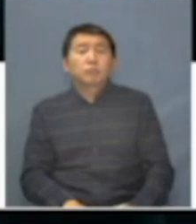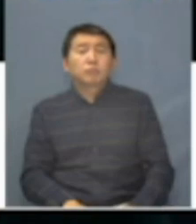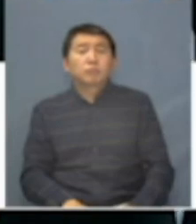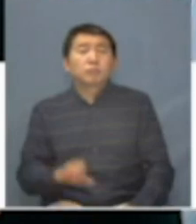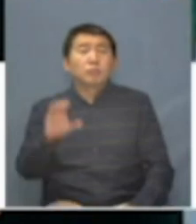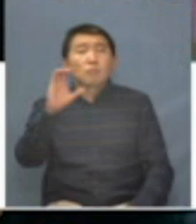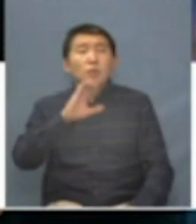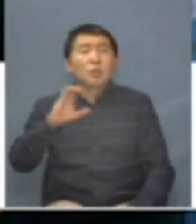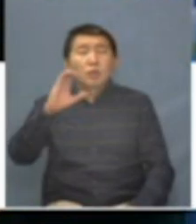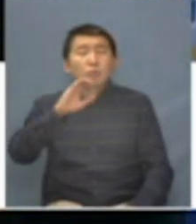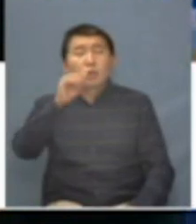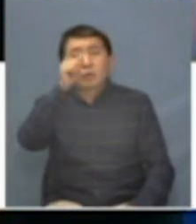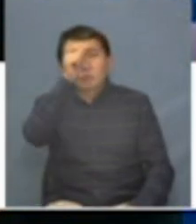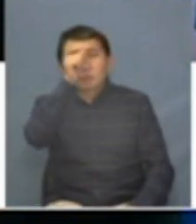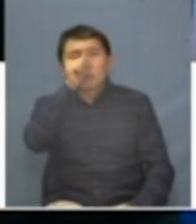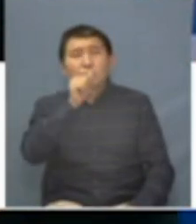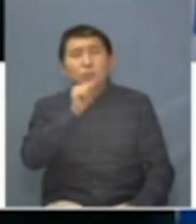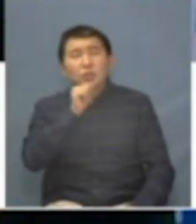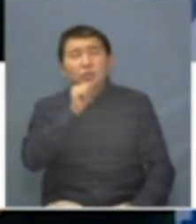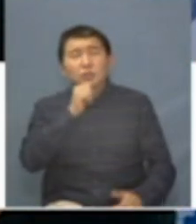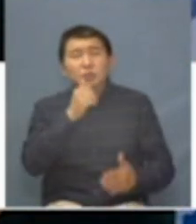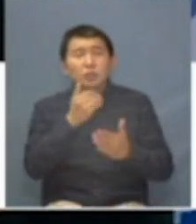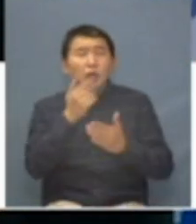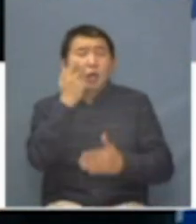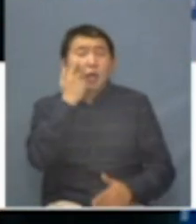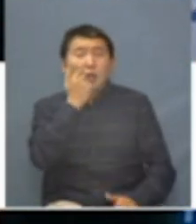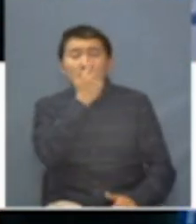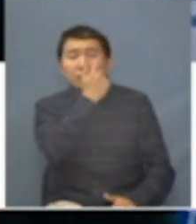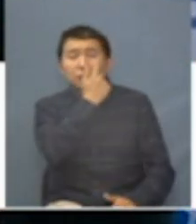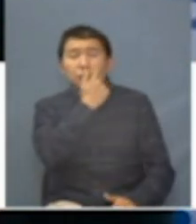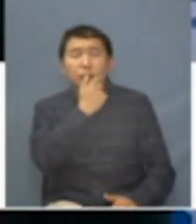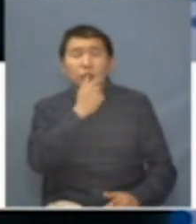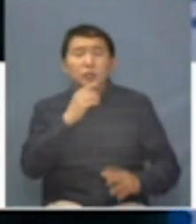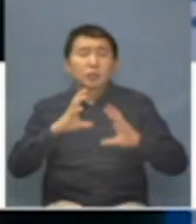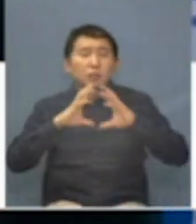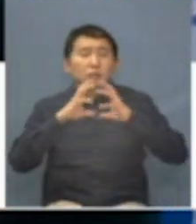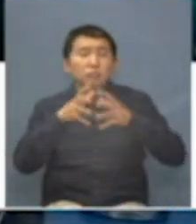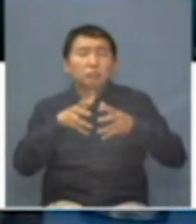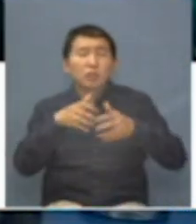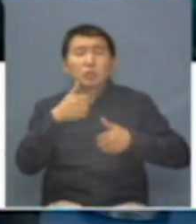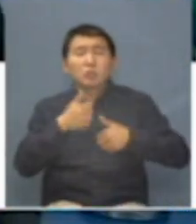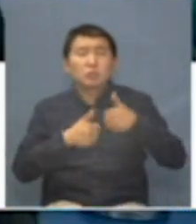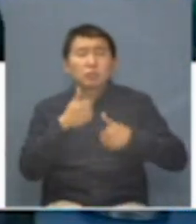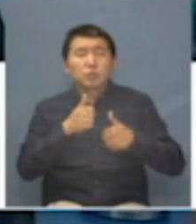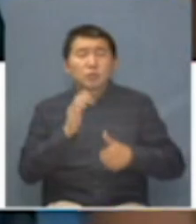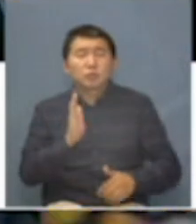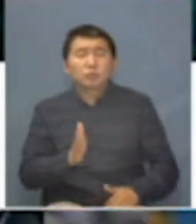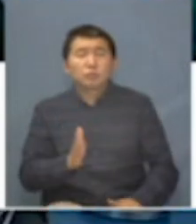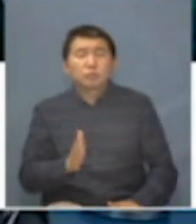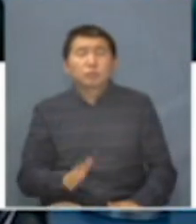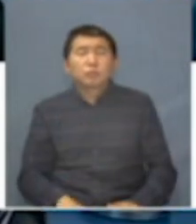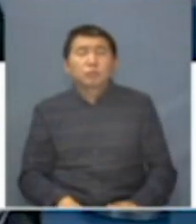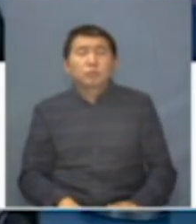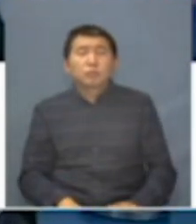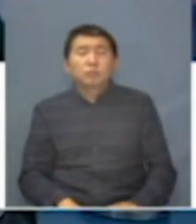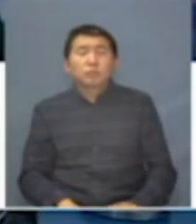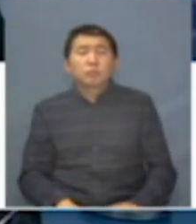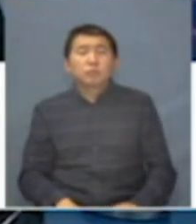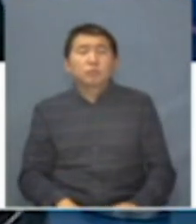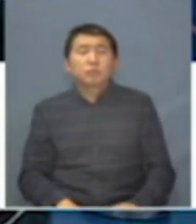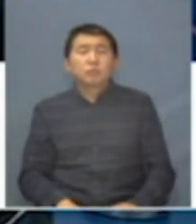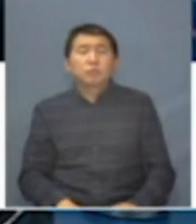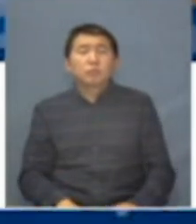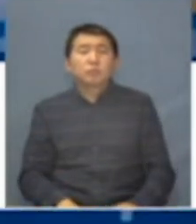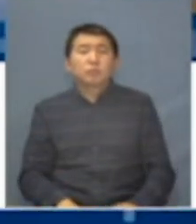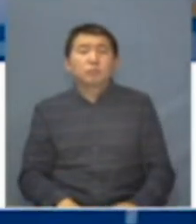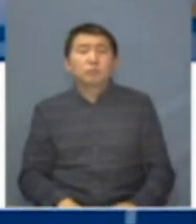42 айында әлем чемпионаты Испанияда. Соған дайындаламыз, сол жерде алтын алуға тырысамыз. Спортсыз белесіз талмаймын. Сол